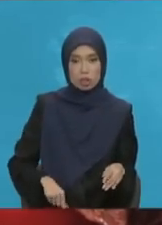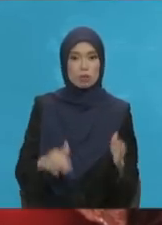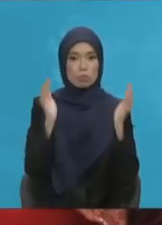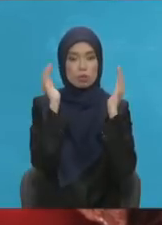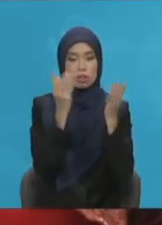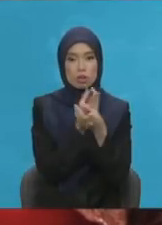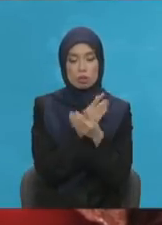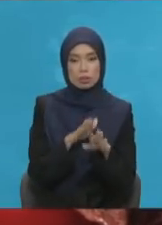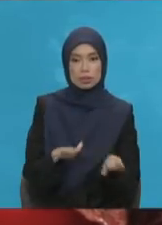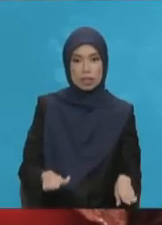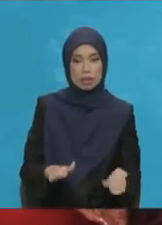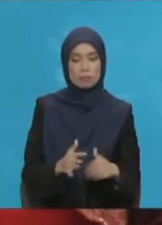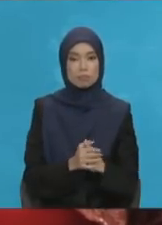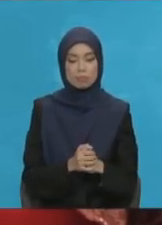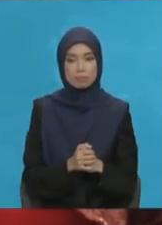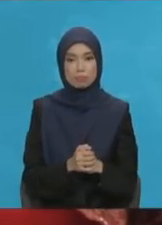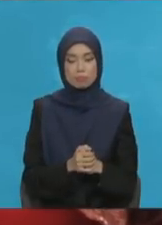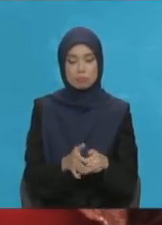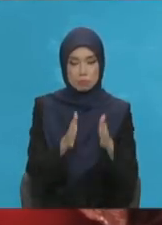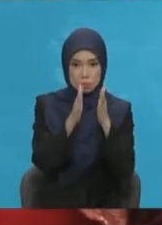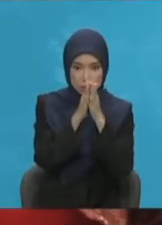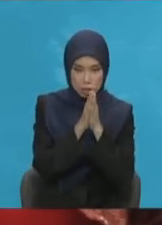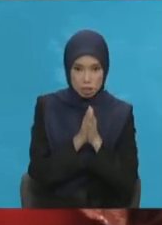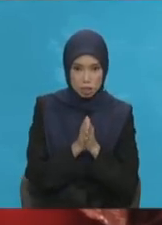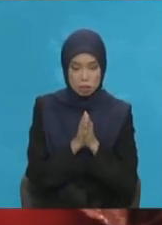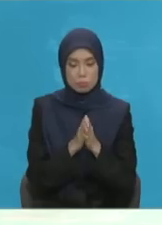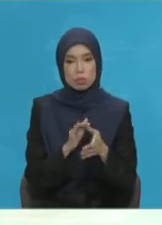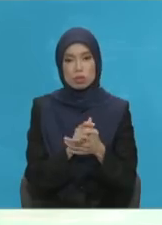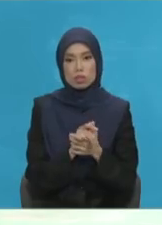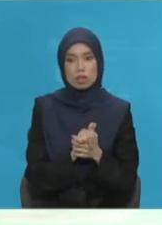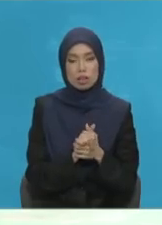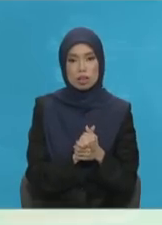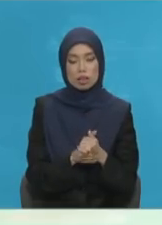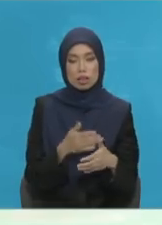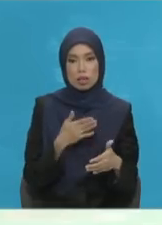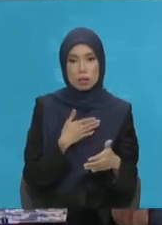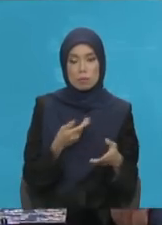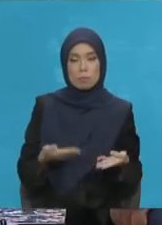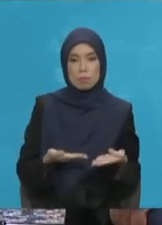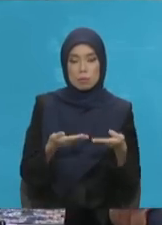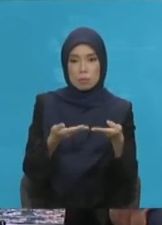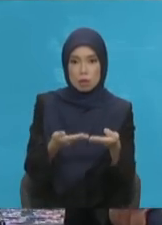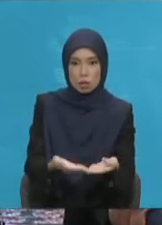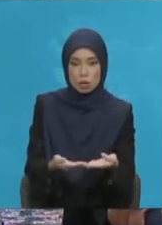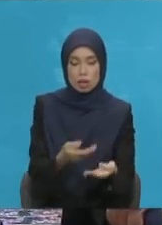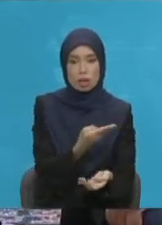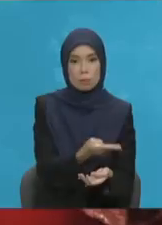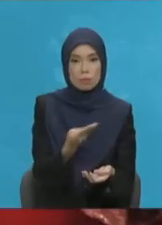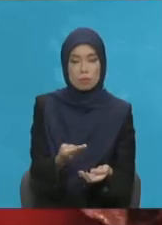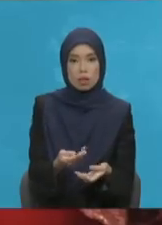tanda diraja dan pertolongan di raja yang habis para Bapaknya habis berapa persembahkan tah